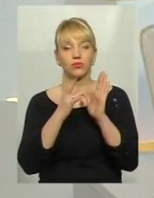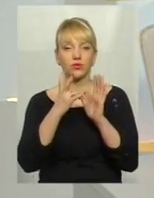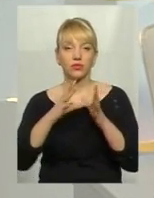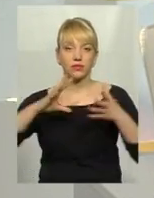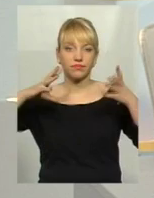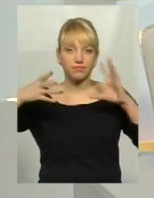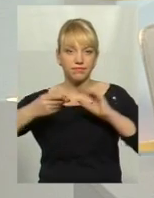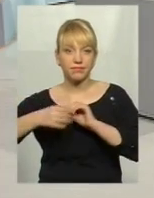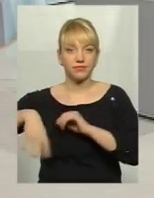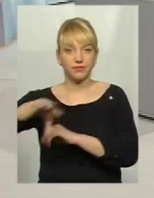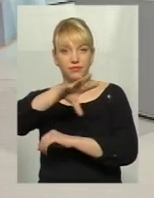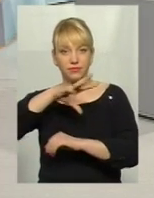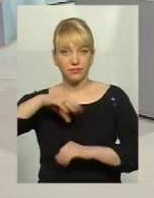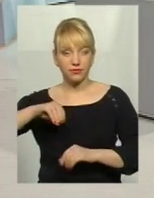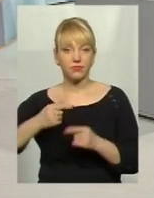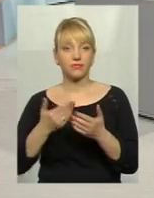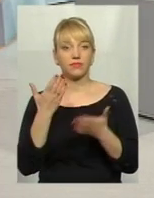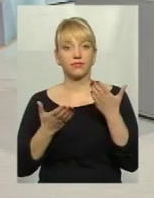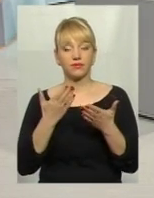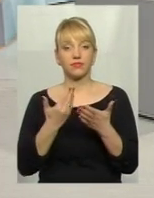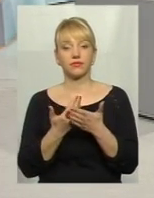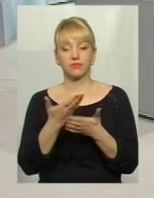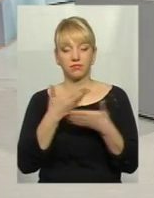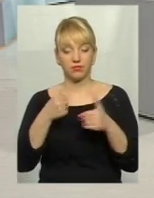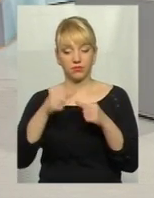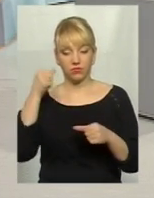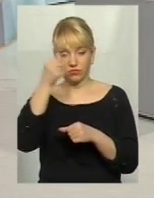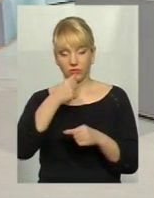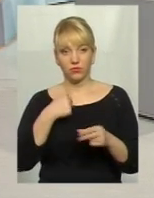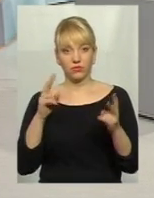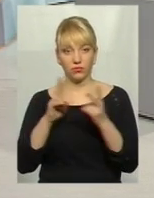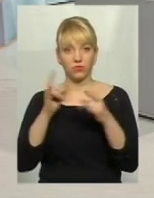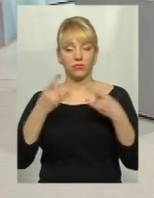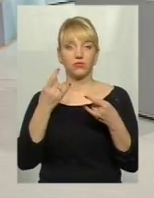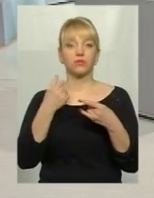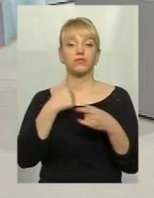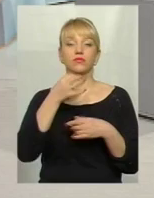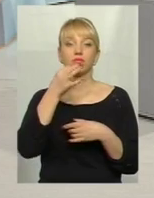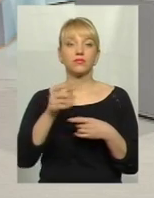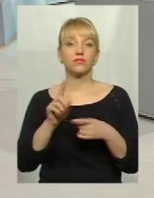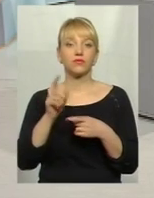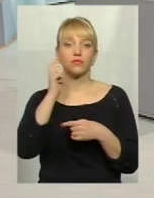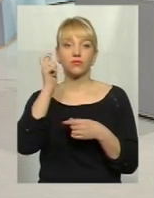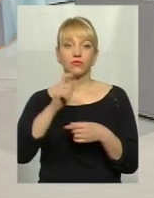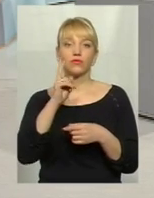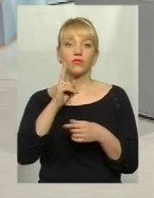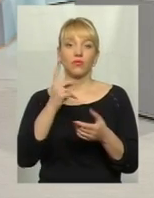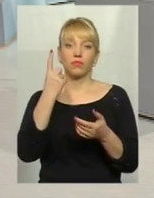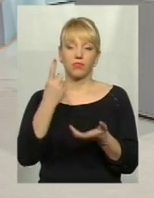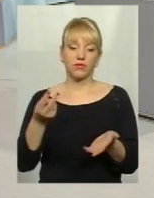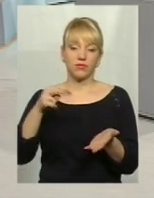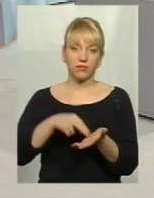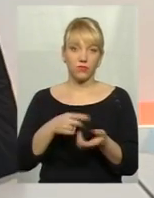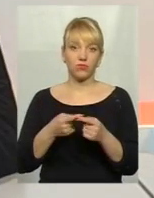загальну кількість. Тобто, коли я в минулому році ми з вами зустрічались на ефірі, я казав, що приказка українська, хто перший став, той в